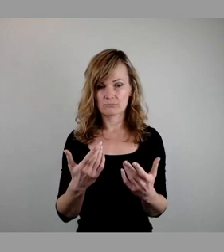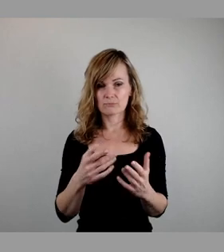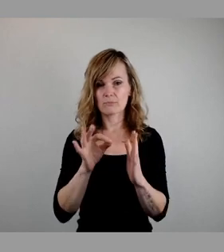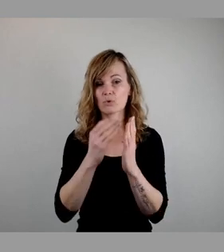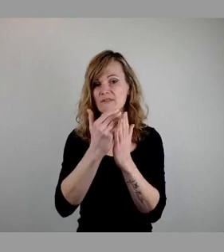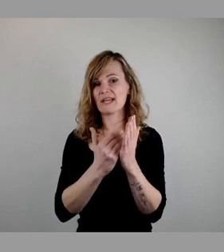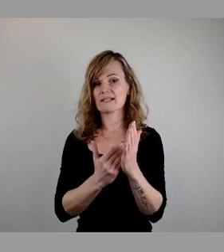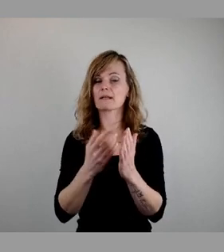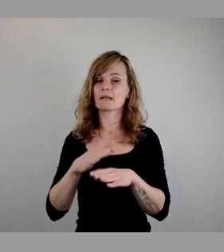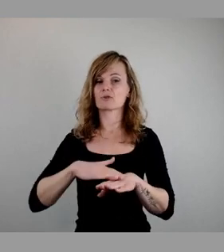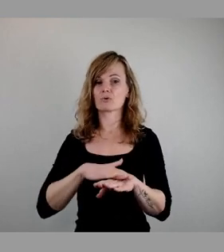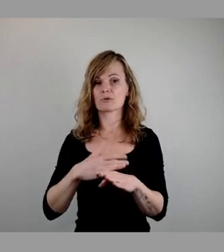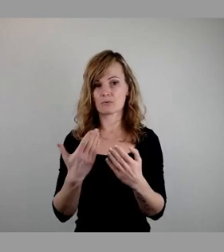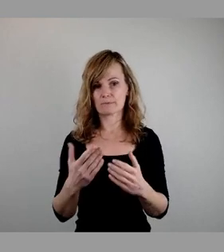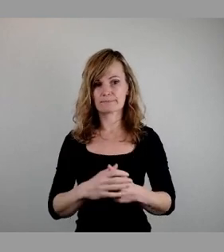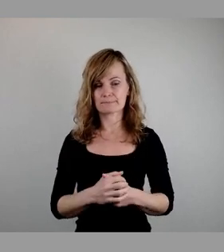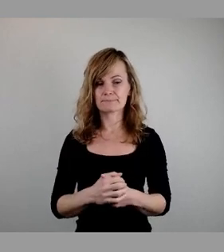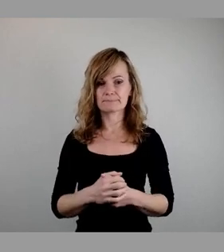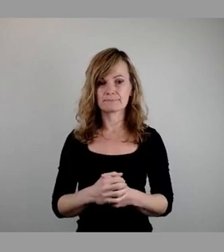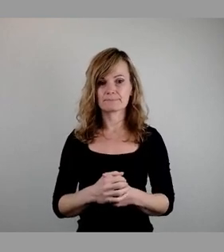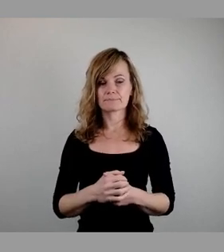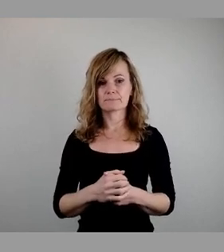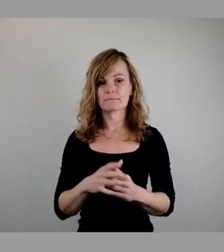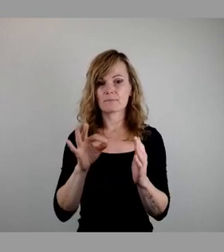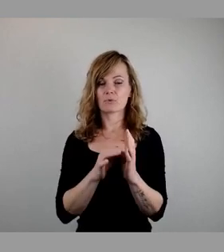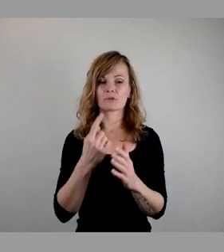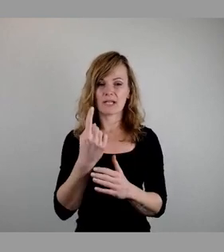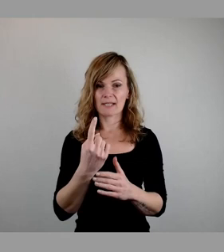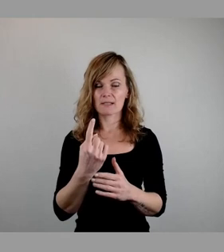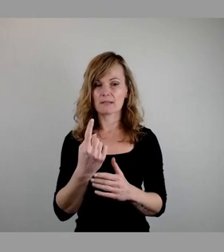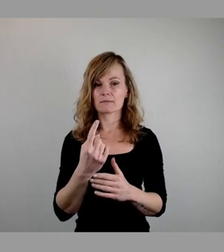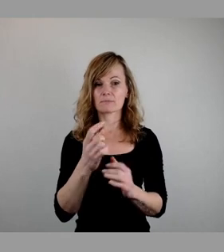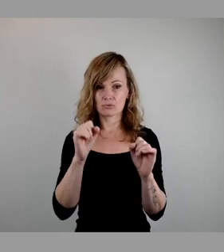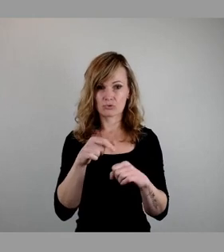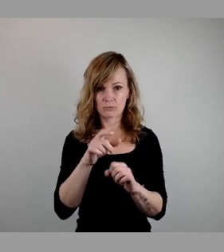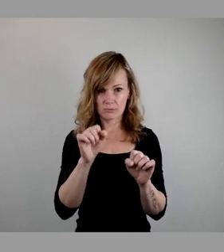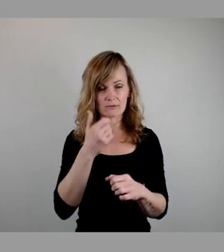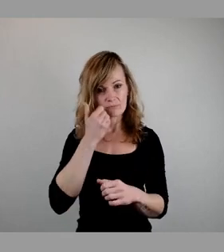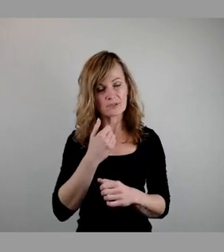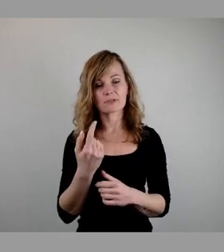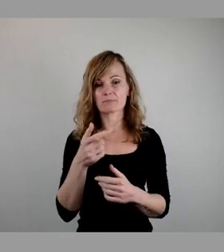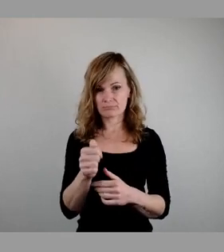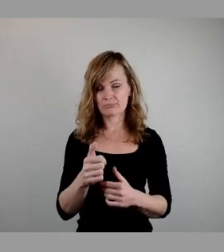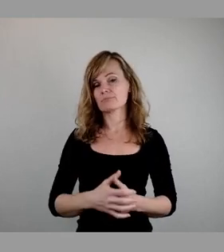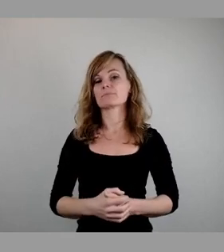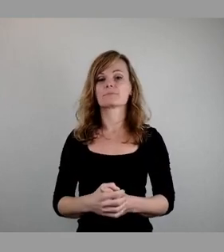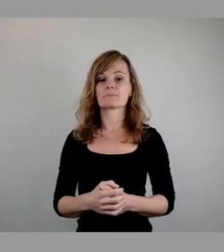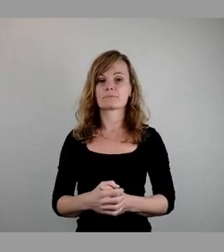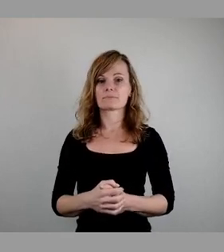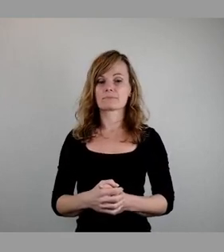dann gehen wir punktweise vor. Dann nehmen wir hier den Punkt 1. Wer Punkt 1 zustimmen kann, bitte um das Stimmzeichen.